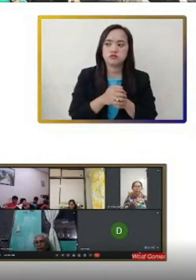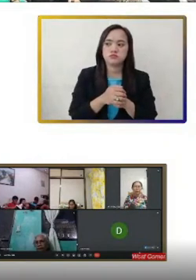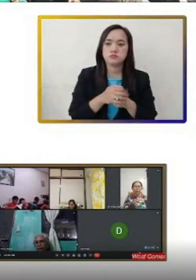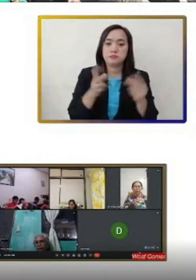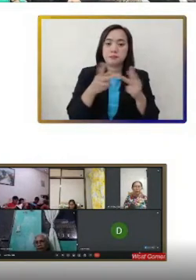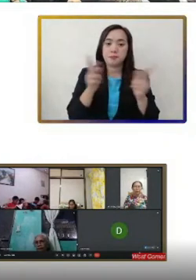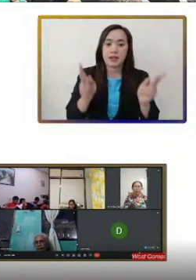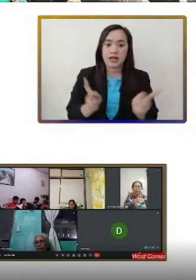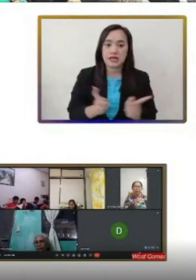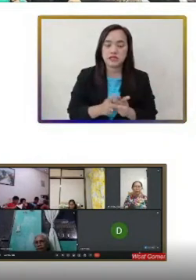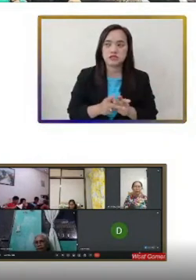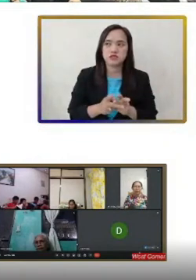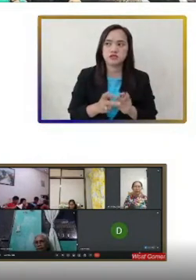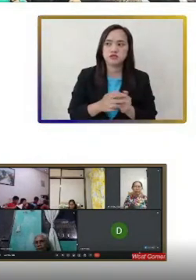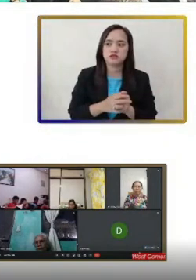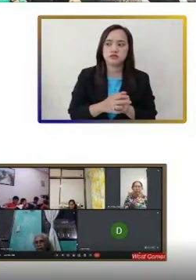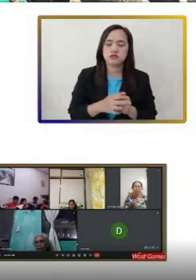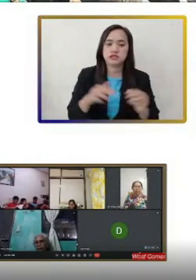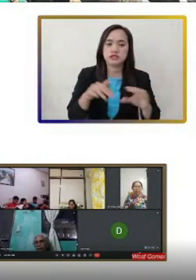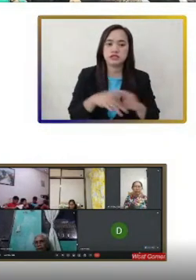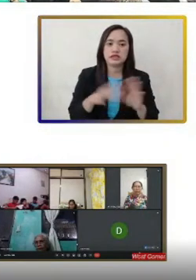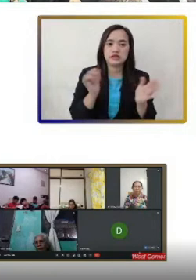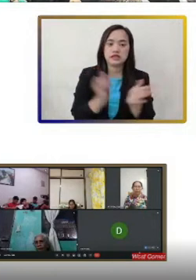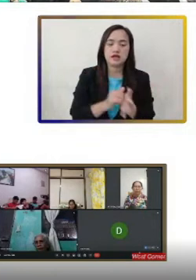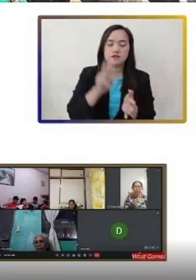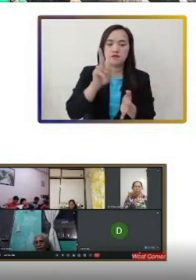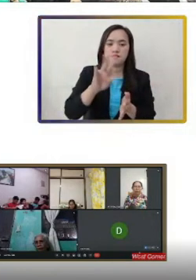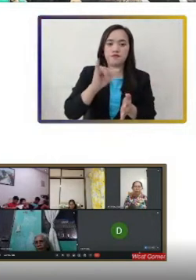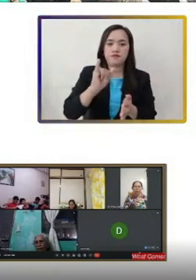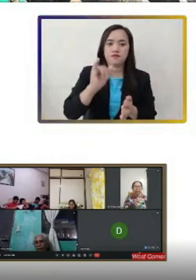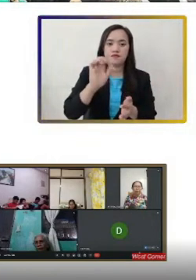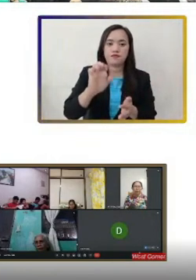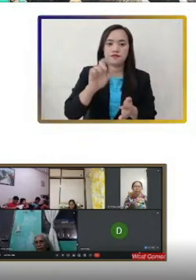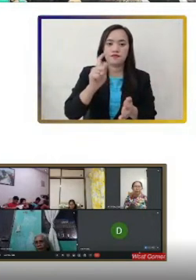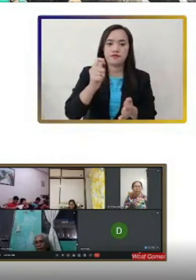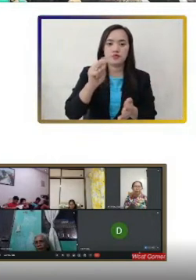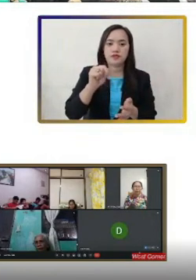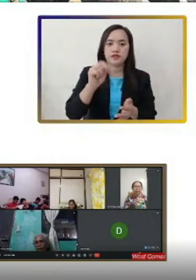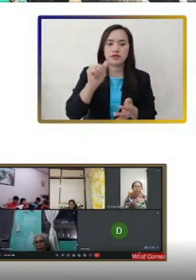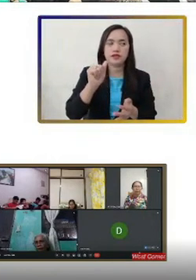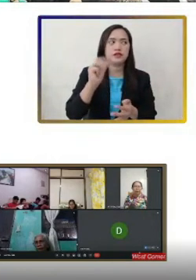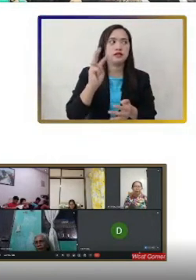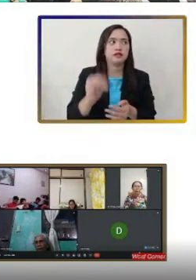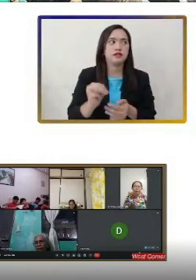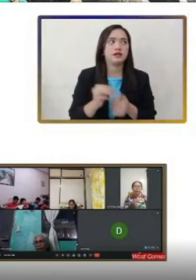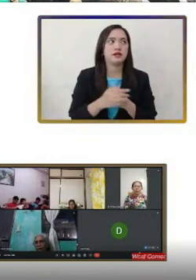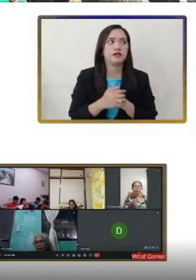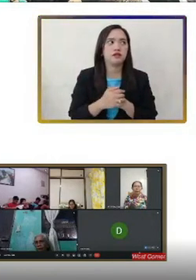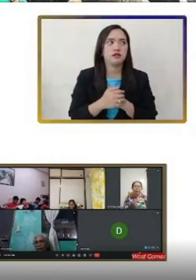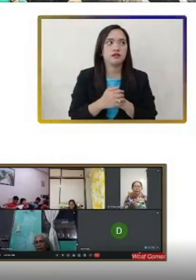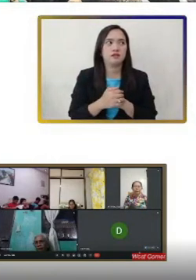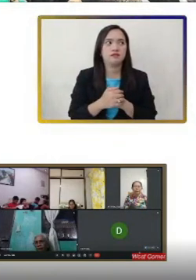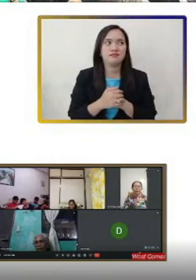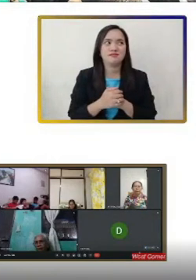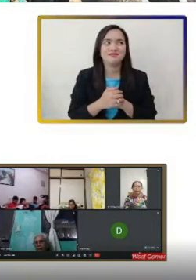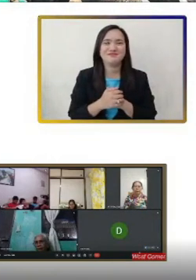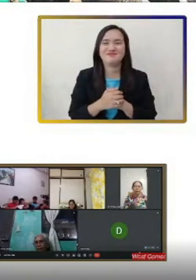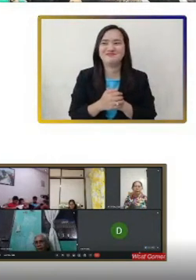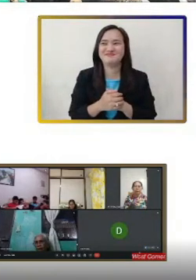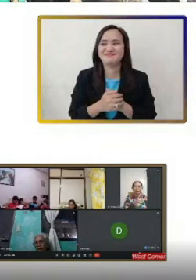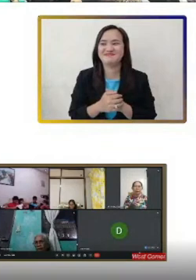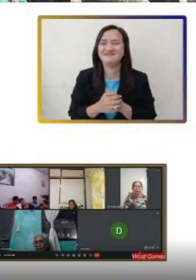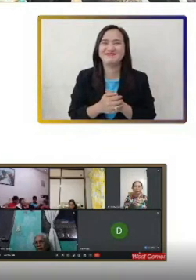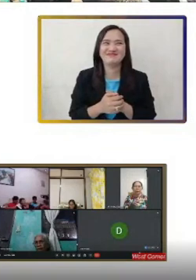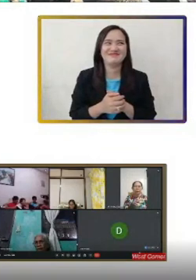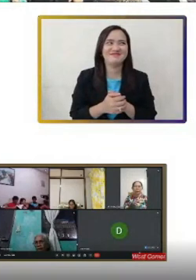pagan practice, no, kaya pinagbabawal nila po doon. Hindi po open ang Vietnam as far as Christianity is